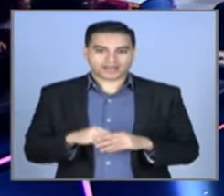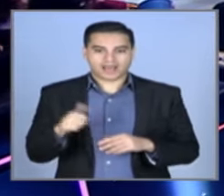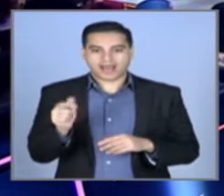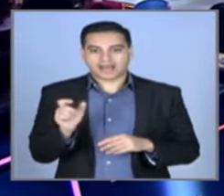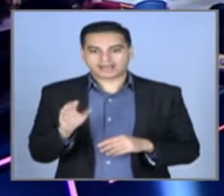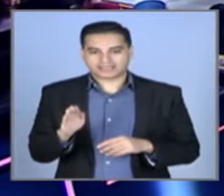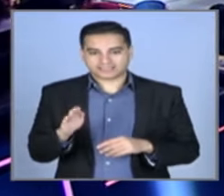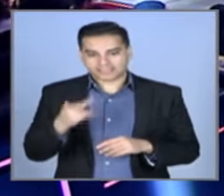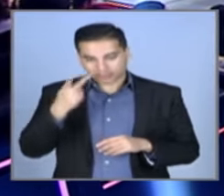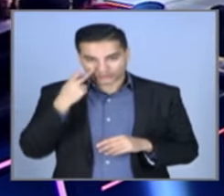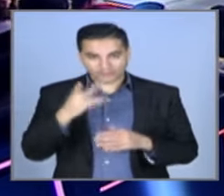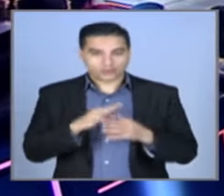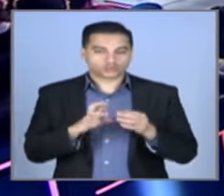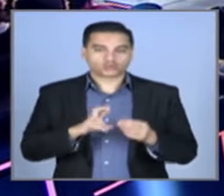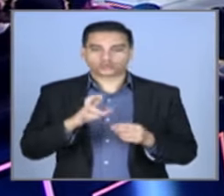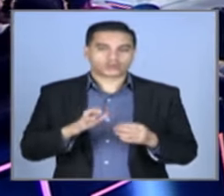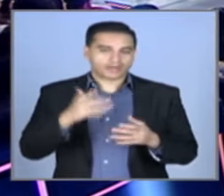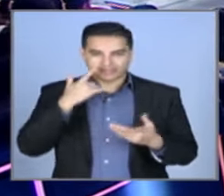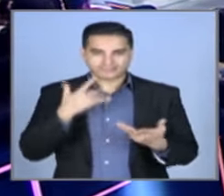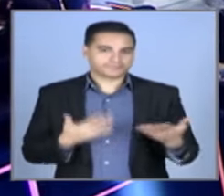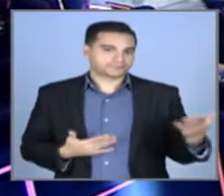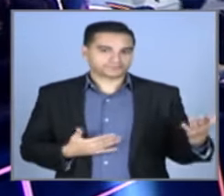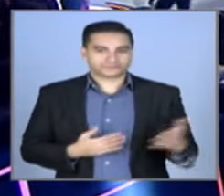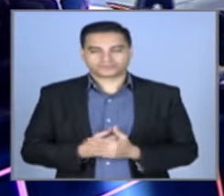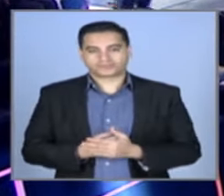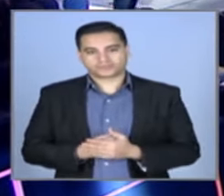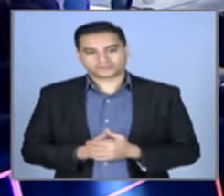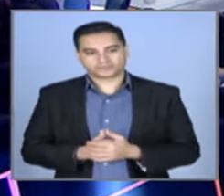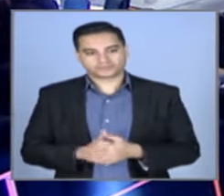أنس وموضوع السؤال إيه.